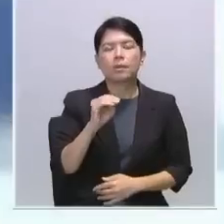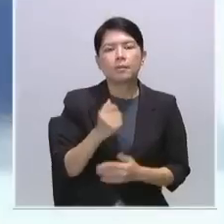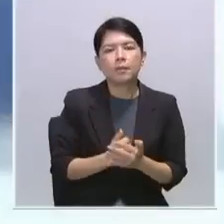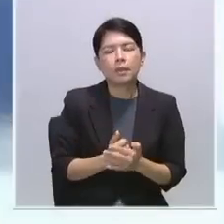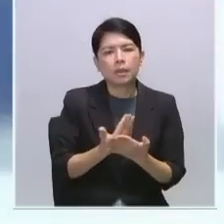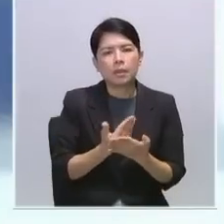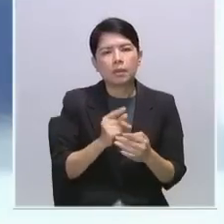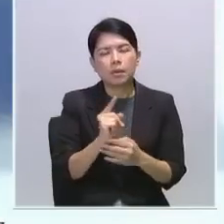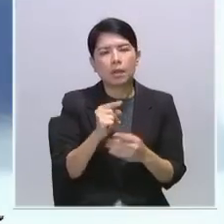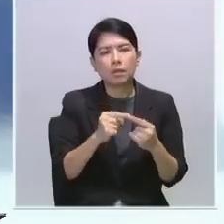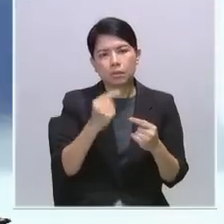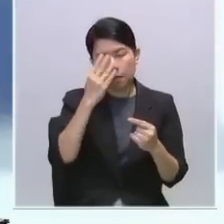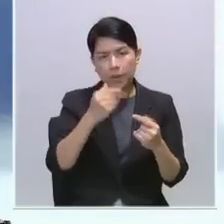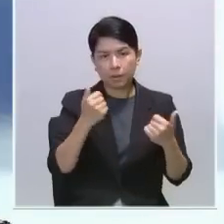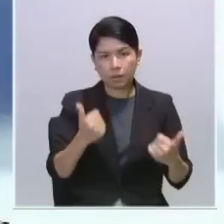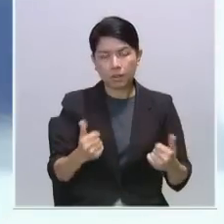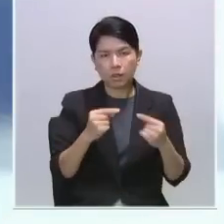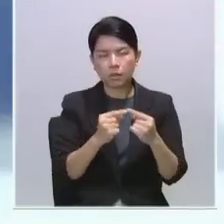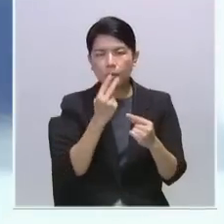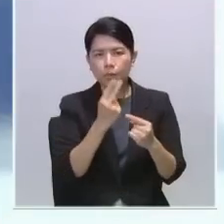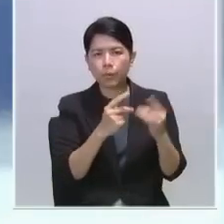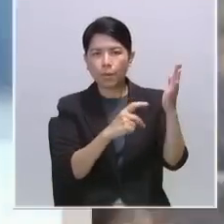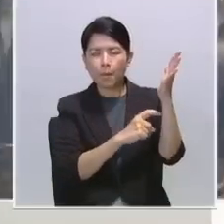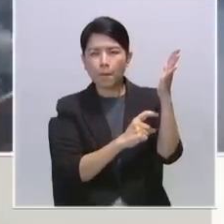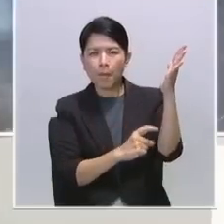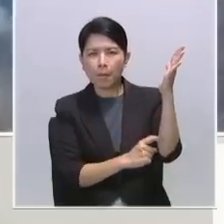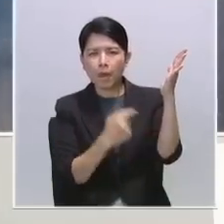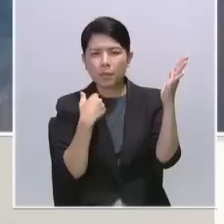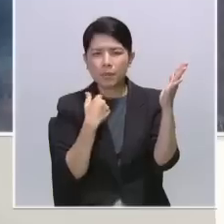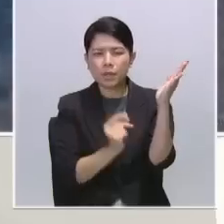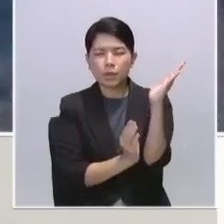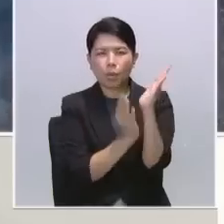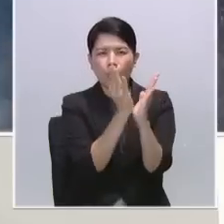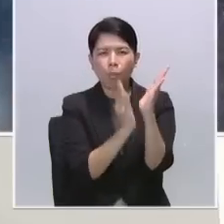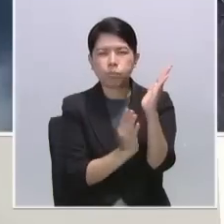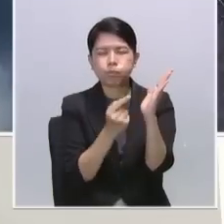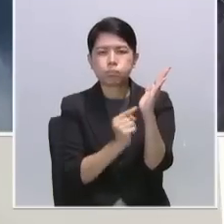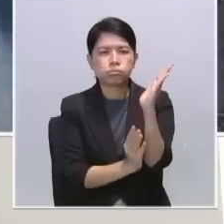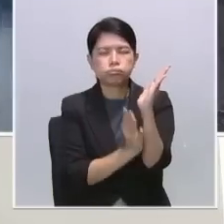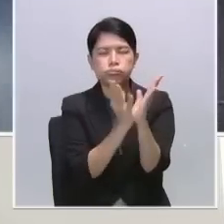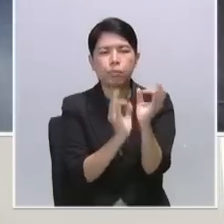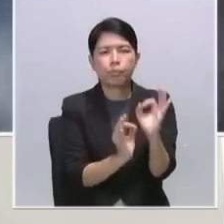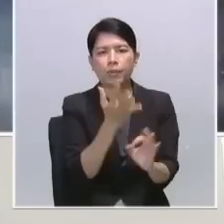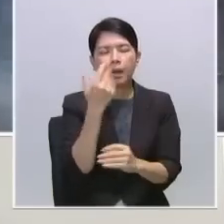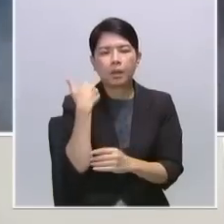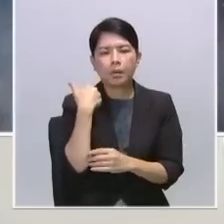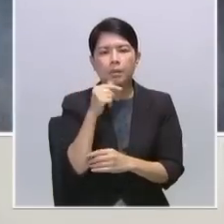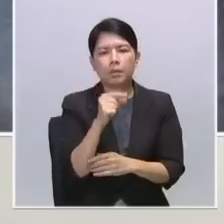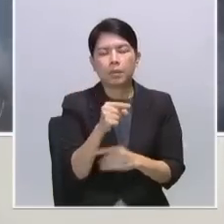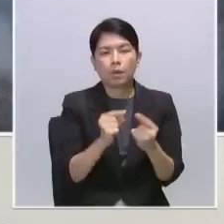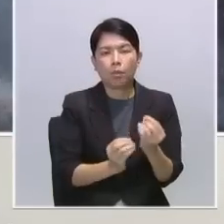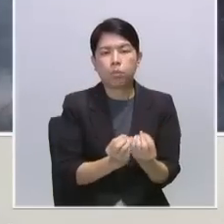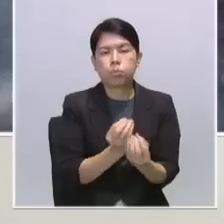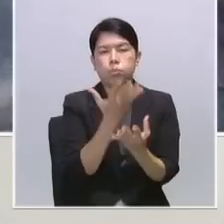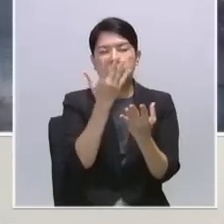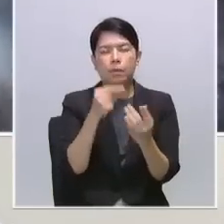อะไรขึ้นนะคะก็คือทำให้ไม้ไผ่เนี่ยค่ะคุณผู้ชมต้นไผ่มันเสียดสีกันจนเกิดไฟลุกไหม้เกือบจะลามไปไหม้บ้านเรือนประช